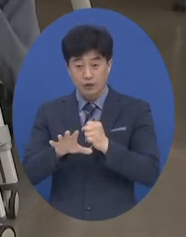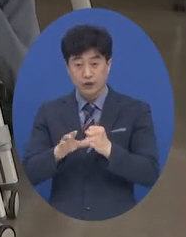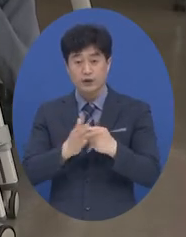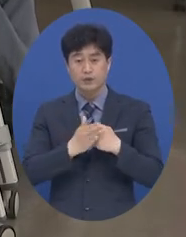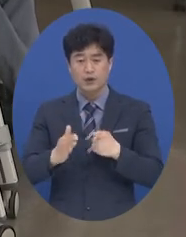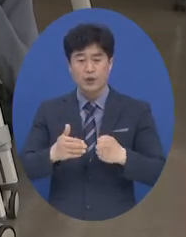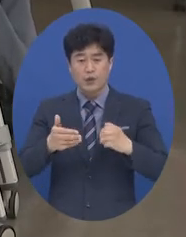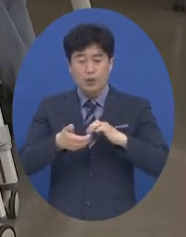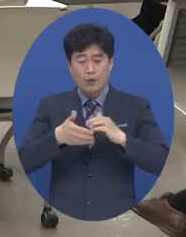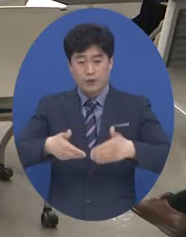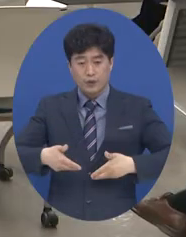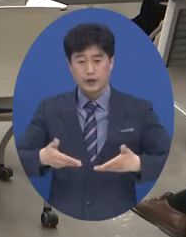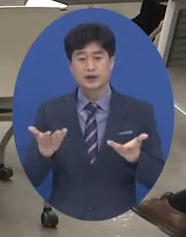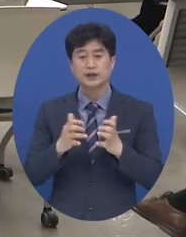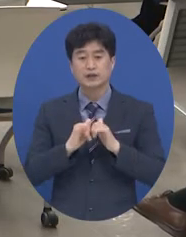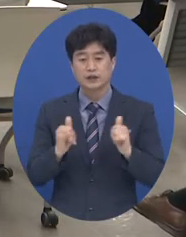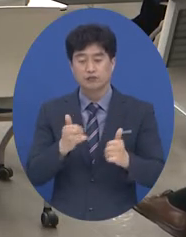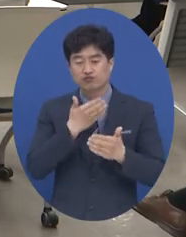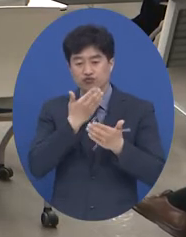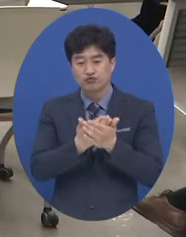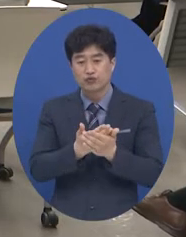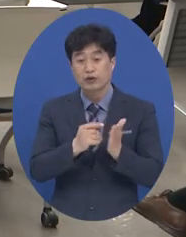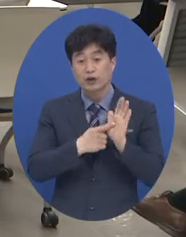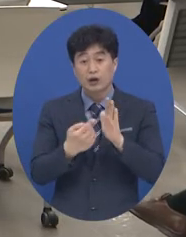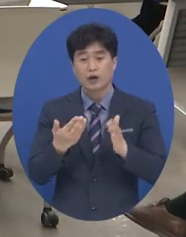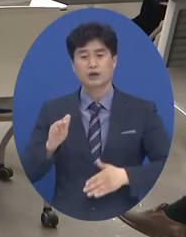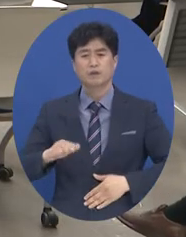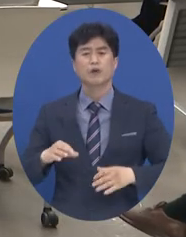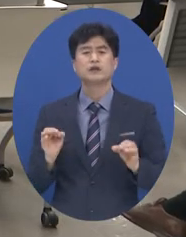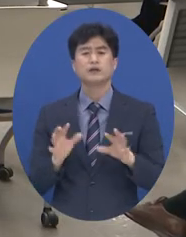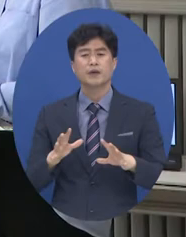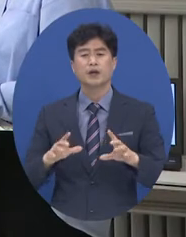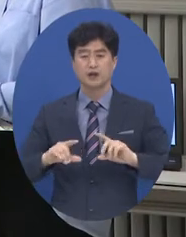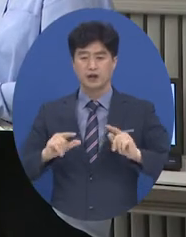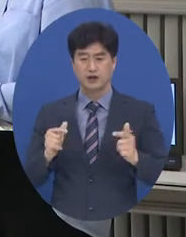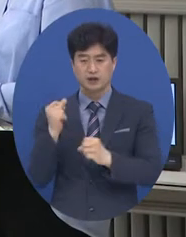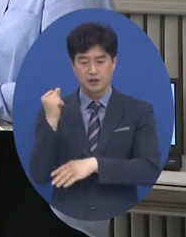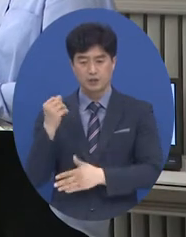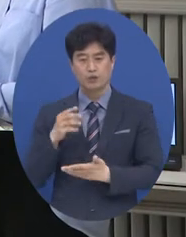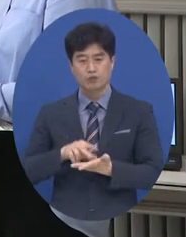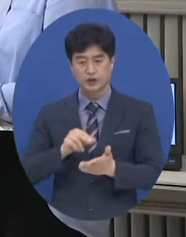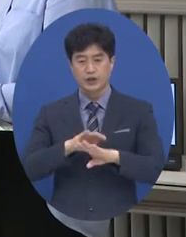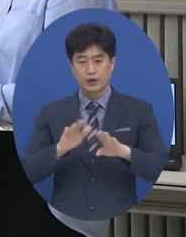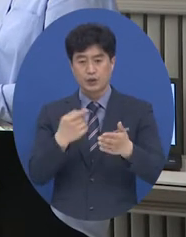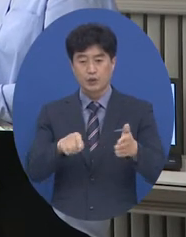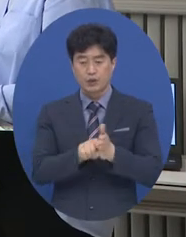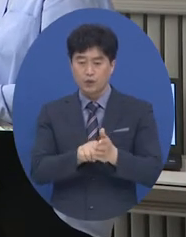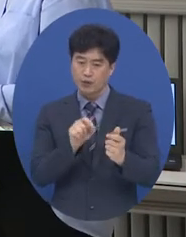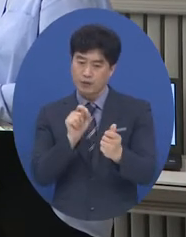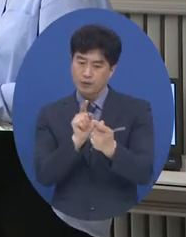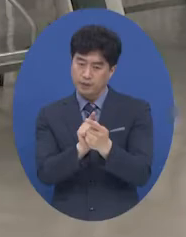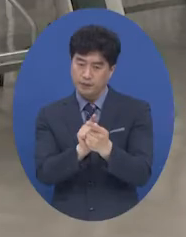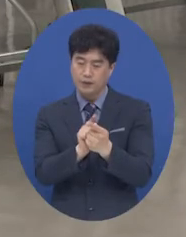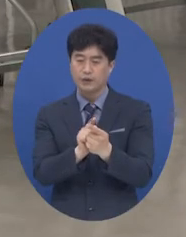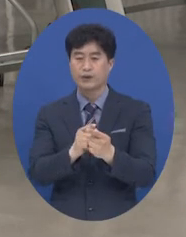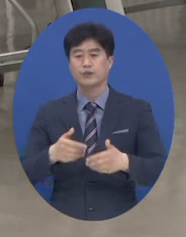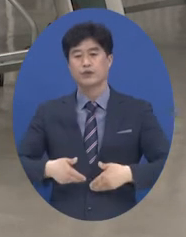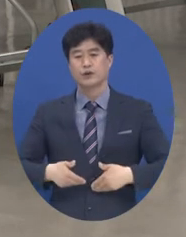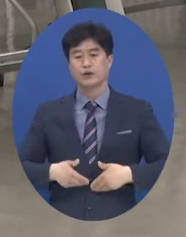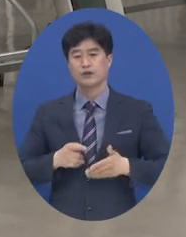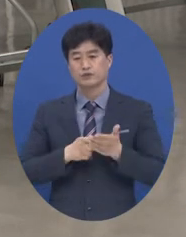필수 노동자의 중요성이 부각되고는 있지만 일시적 차원이 아닌 근본적 문제 해결을 위한 접근이 필요하다는